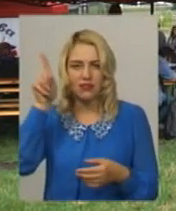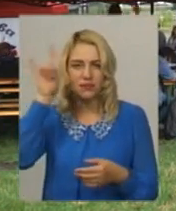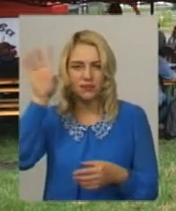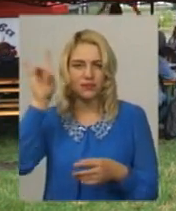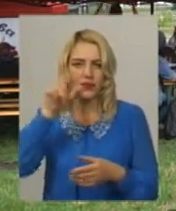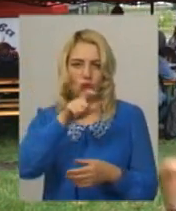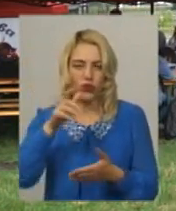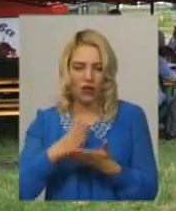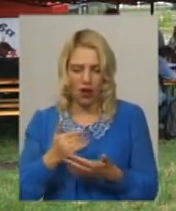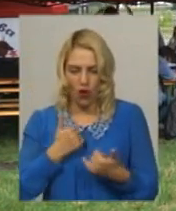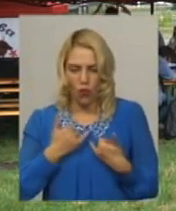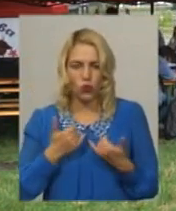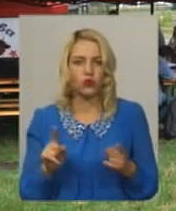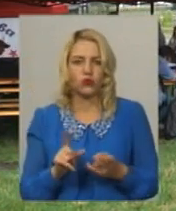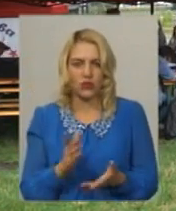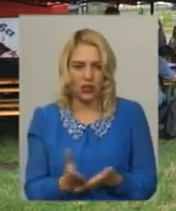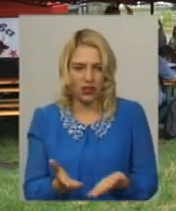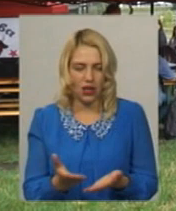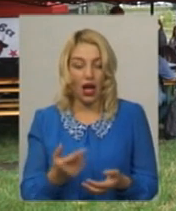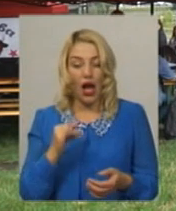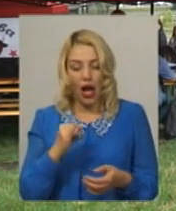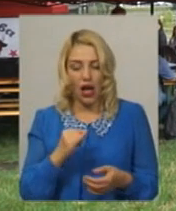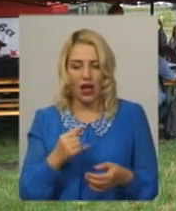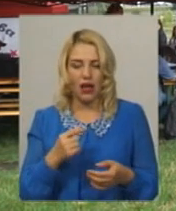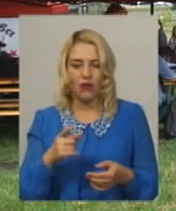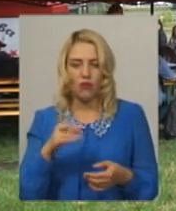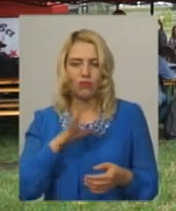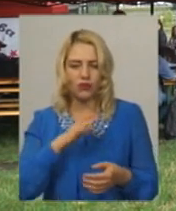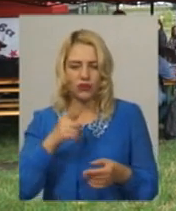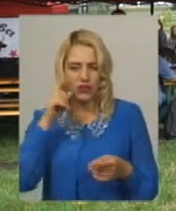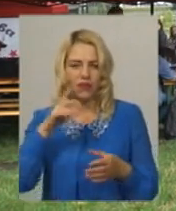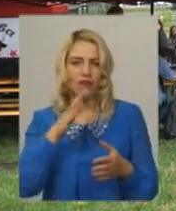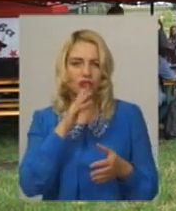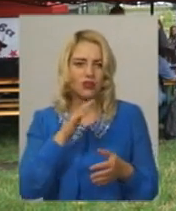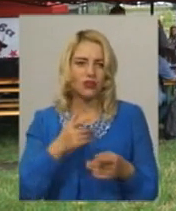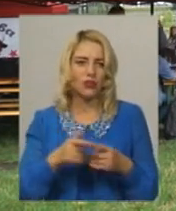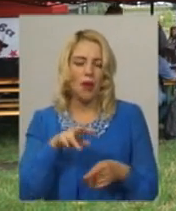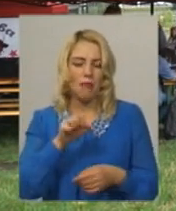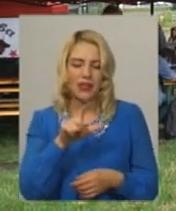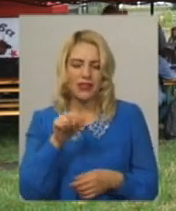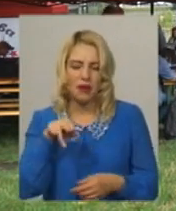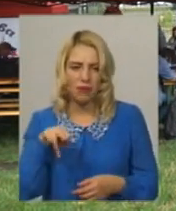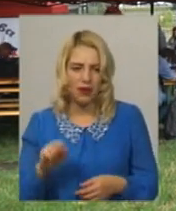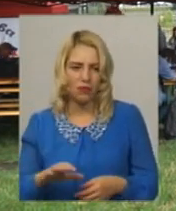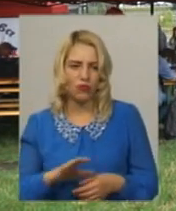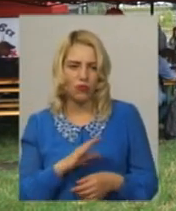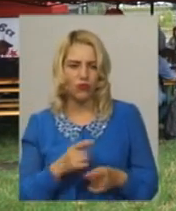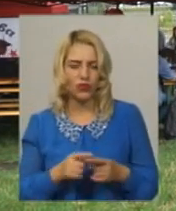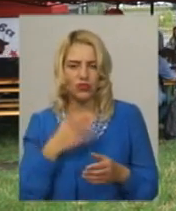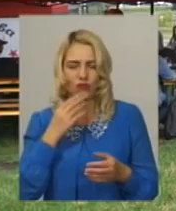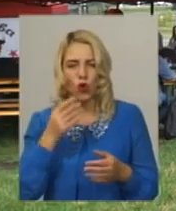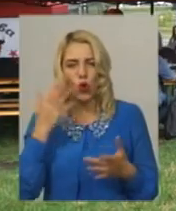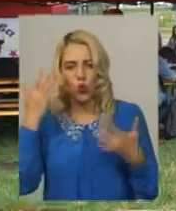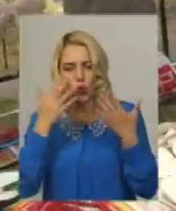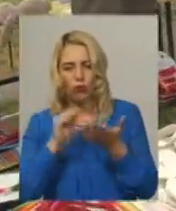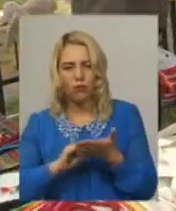музики. А музика виражала історію, виражала політику. Ми бачимо того ж самого, що Івана Мазепи, який відомий так своїми думами, які стали